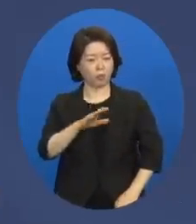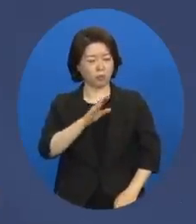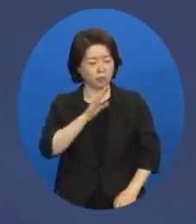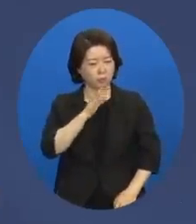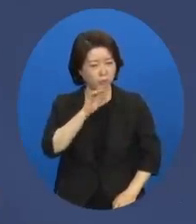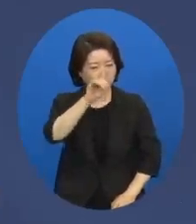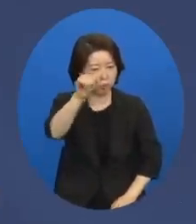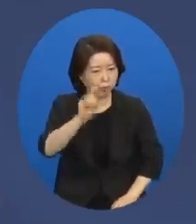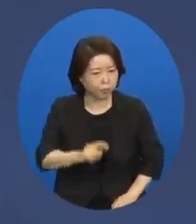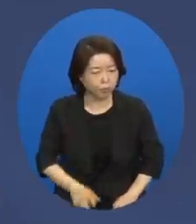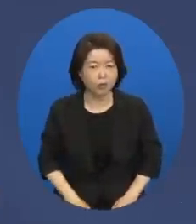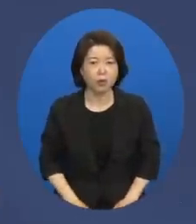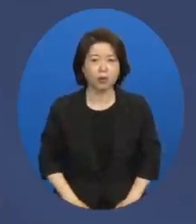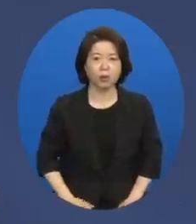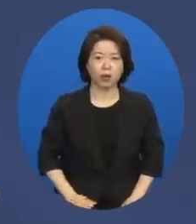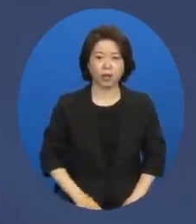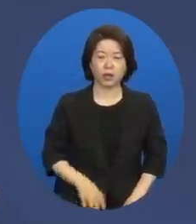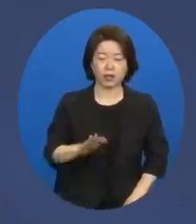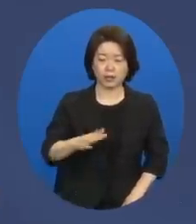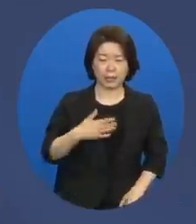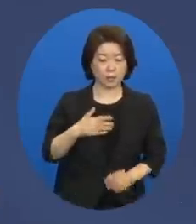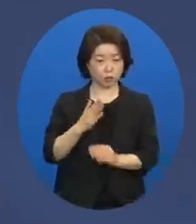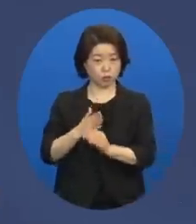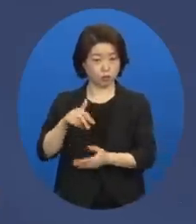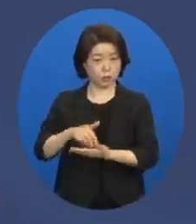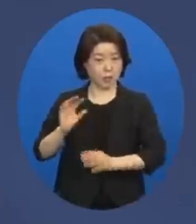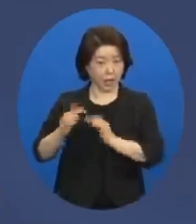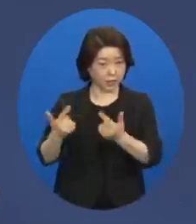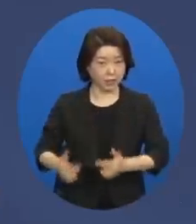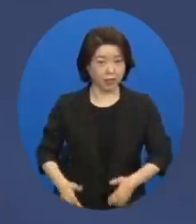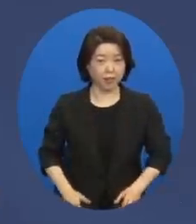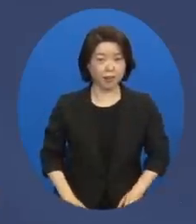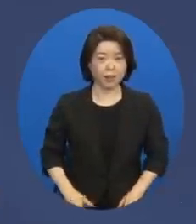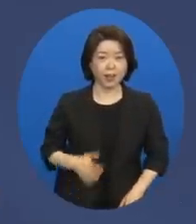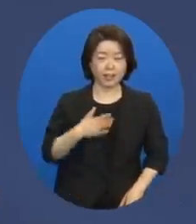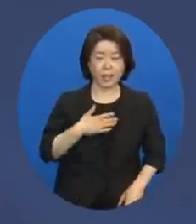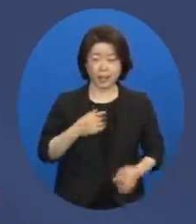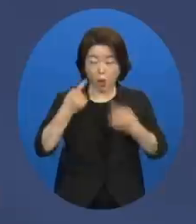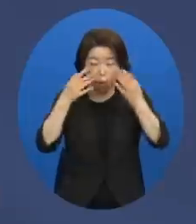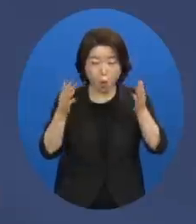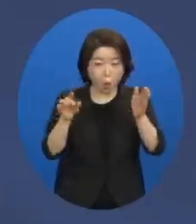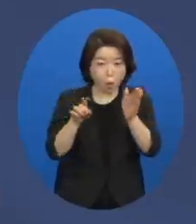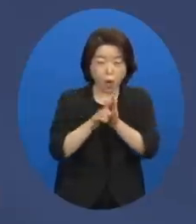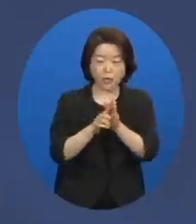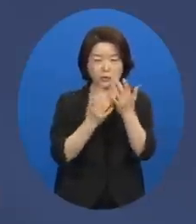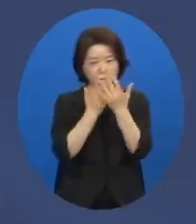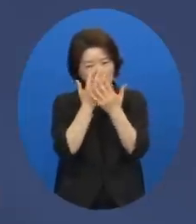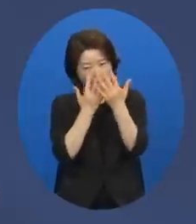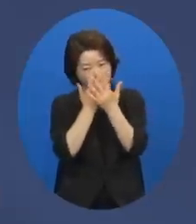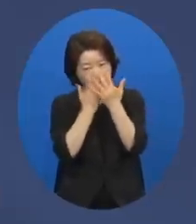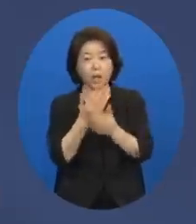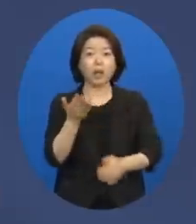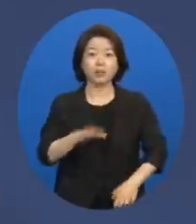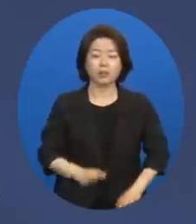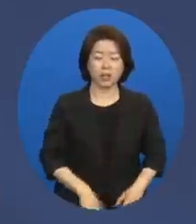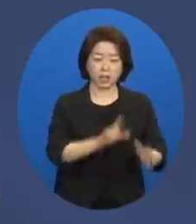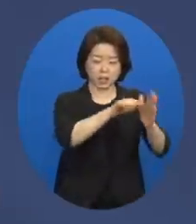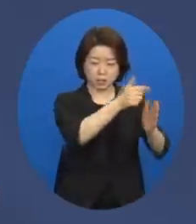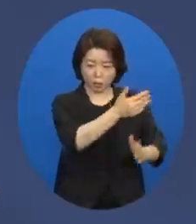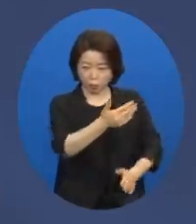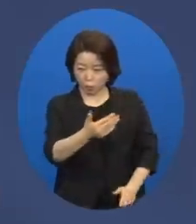그런가 싶어서 난 또 주체 측이 아니니까 그래서 늘 확신이 좀 이게 없었는데 세월이